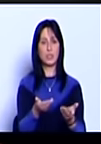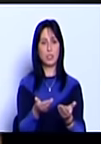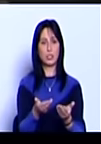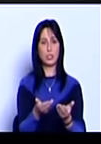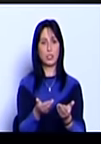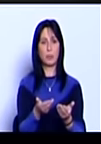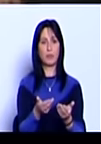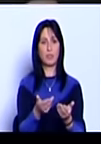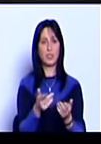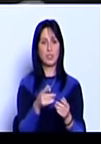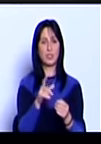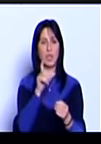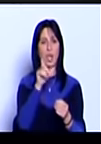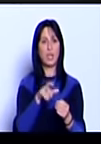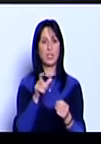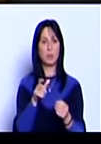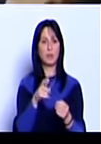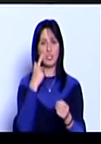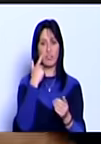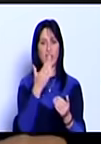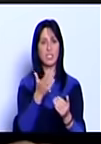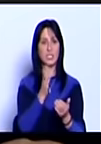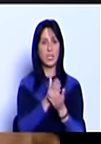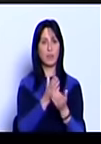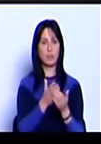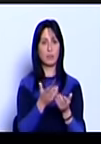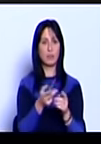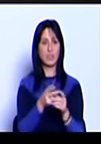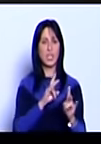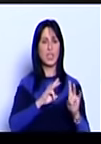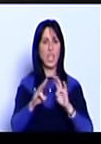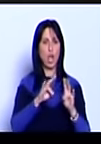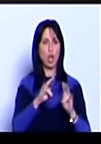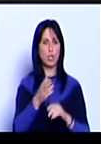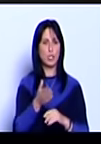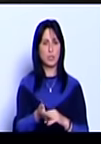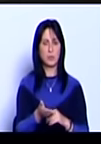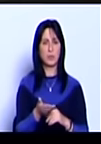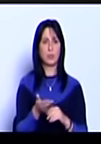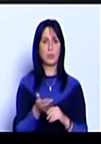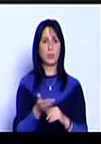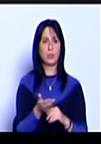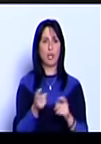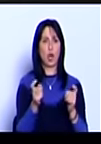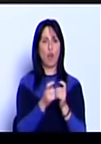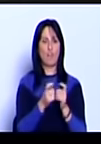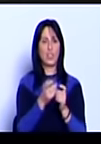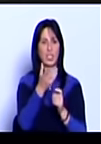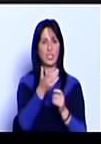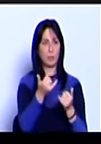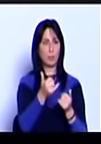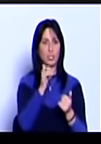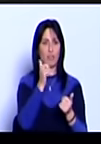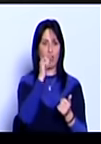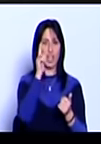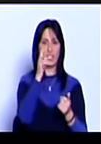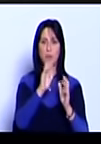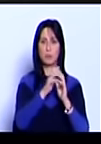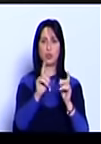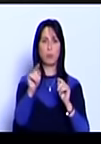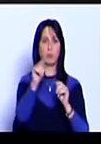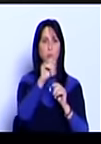რომელიც აცობრიობას აი თვალწინა აქვს გადაშლილი, ტერორიზმის საფრთხე იქნება, კონფლიქტები, რომლებიც შეიძლება ხვალდაზე